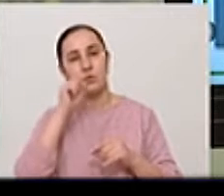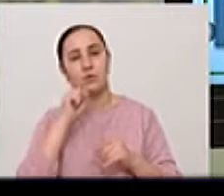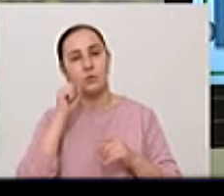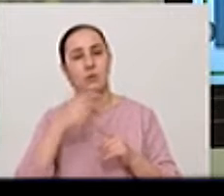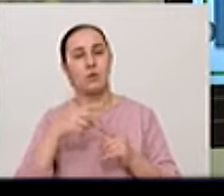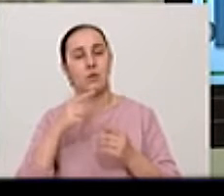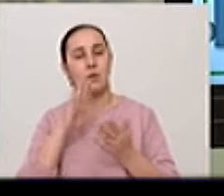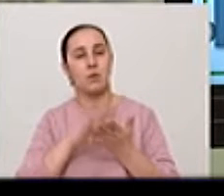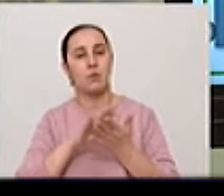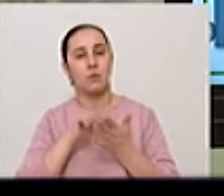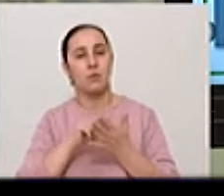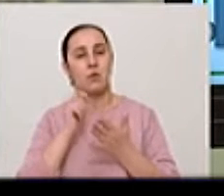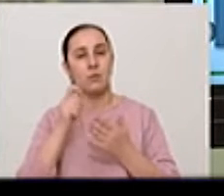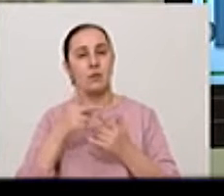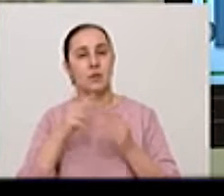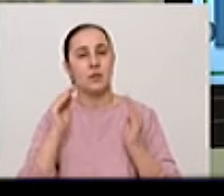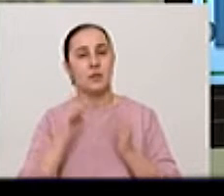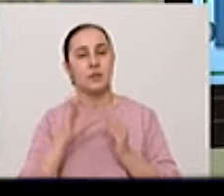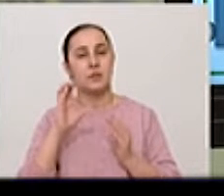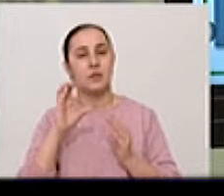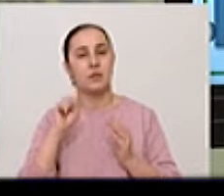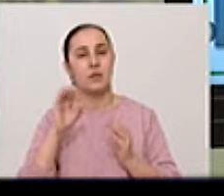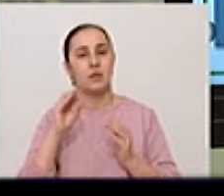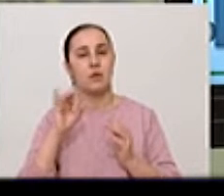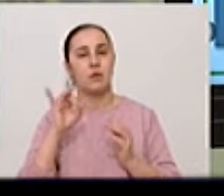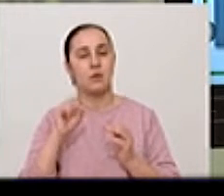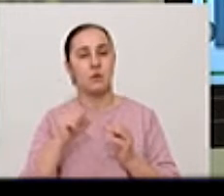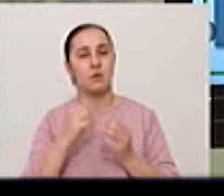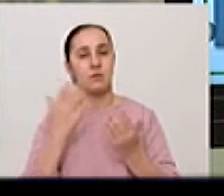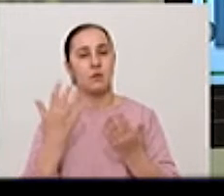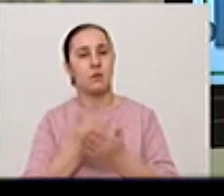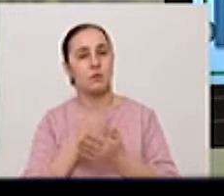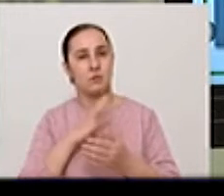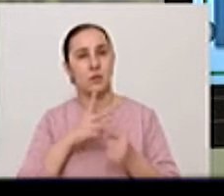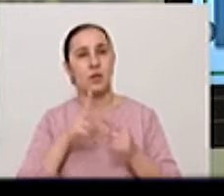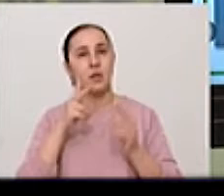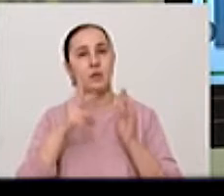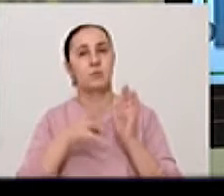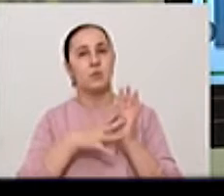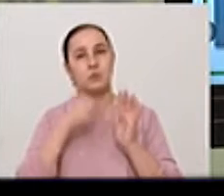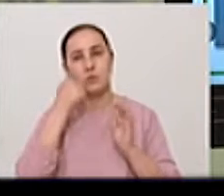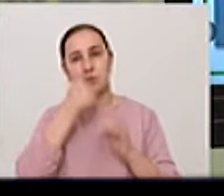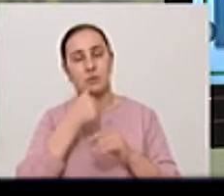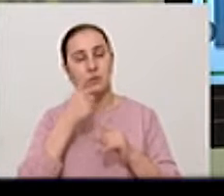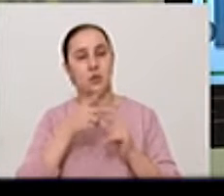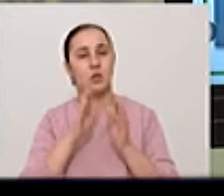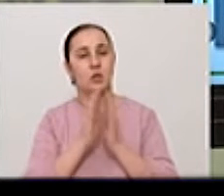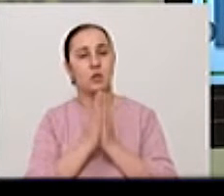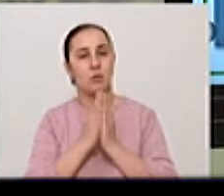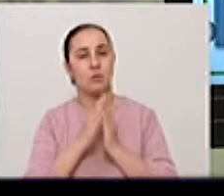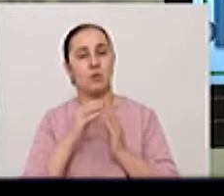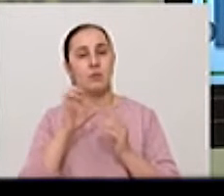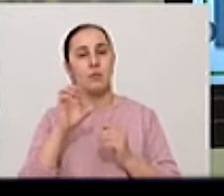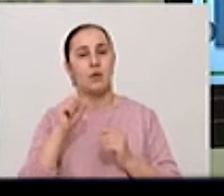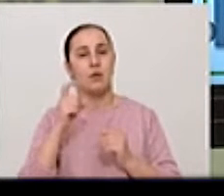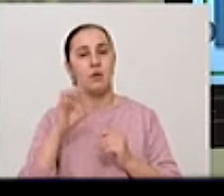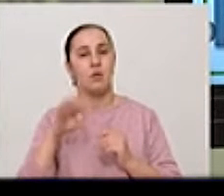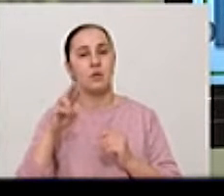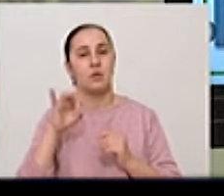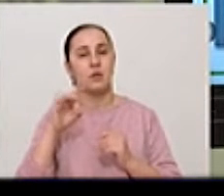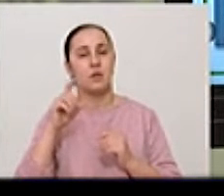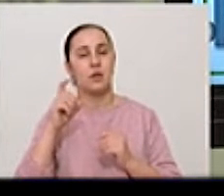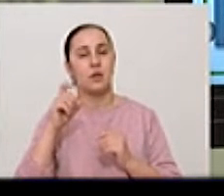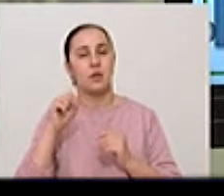deb nom berilgan kichik sayyora kashf etilgan. 2009 yilda kitoblik Bahodir Hafizov